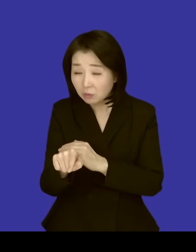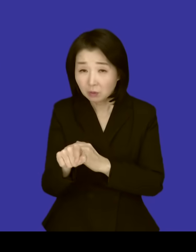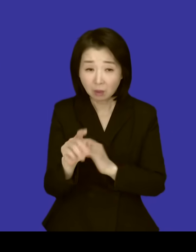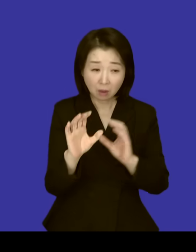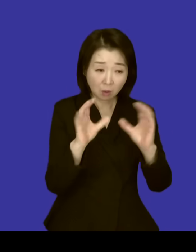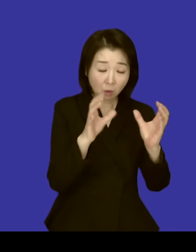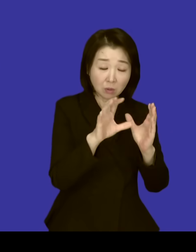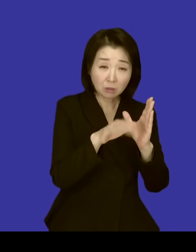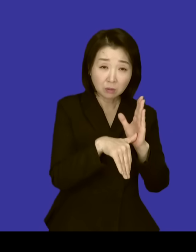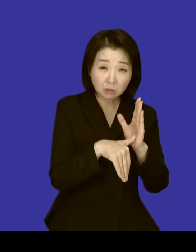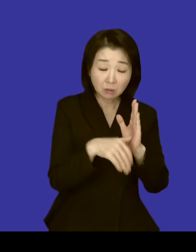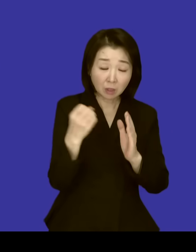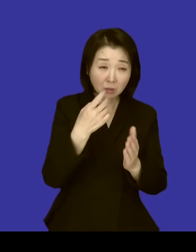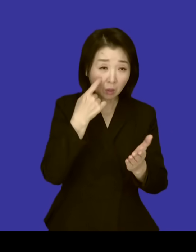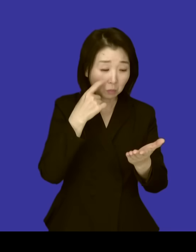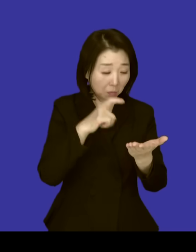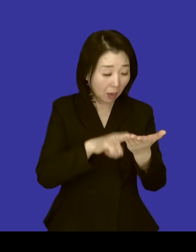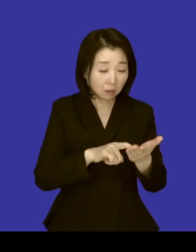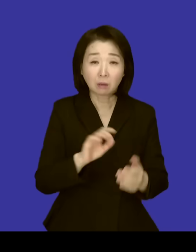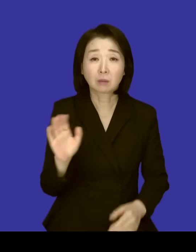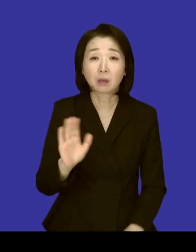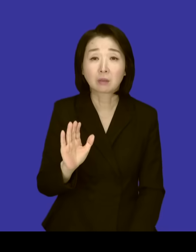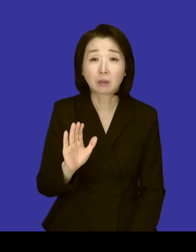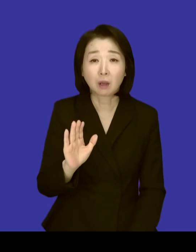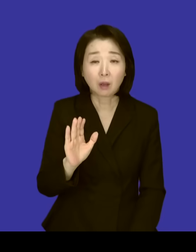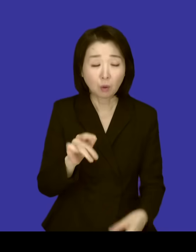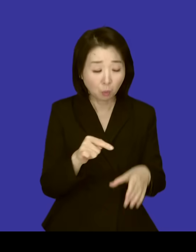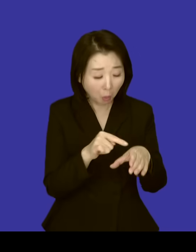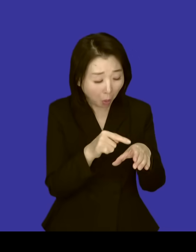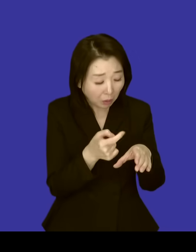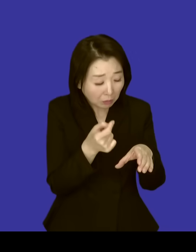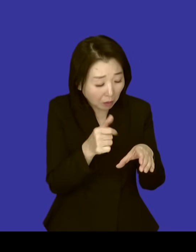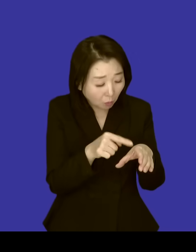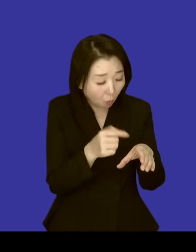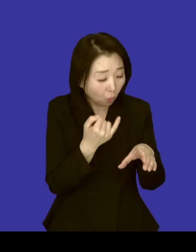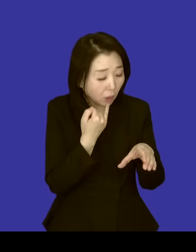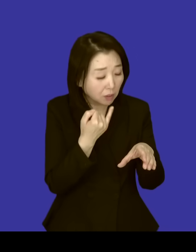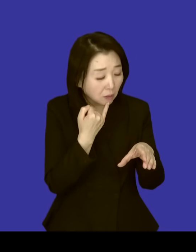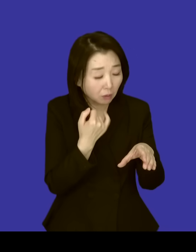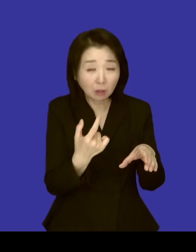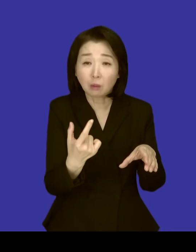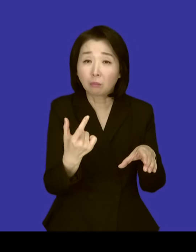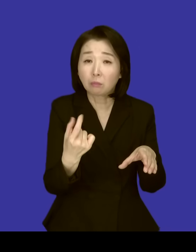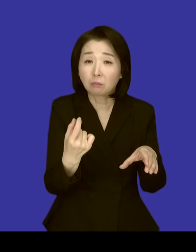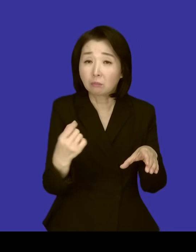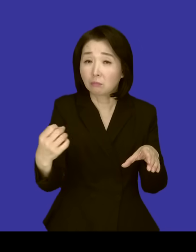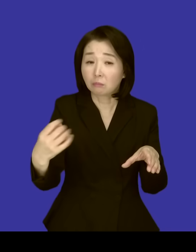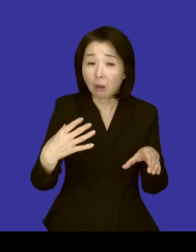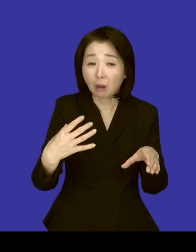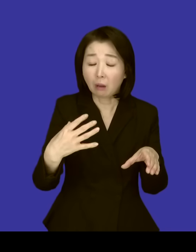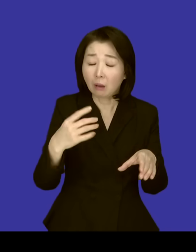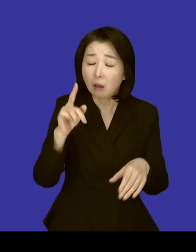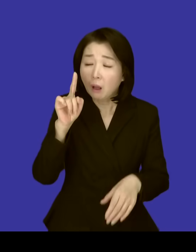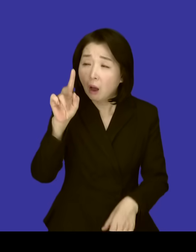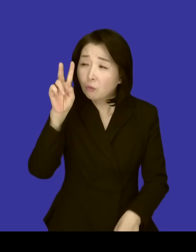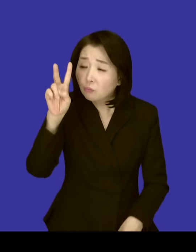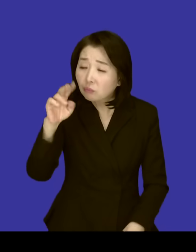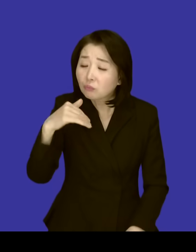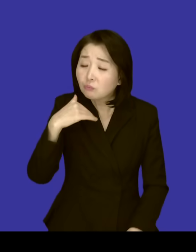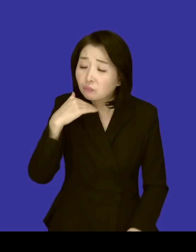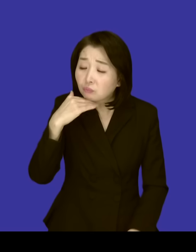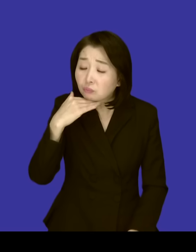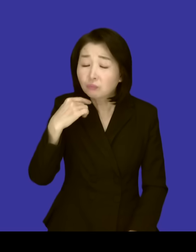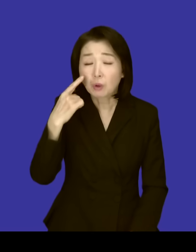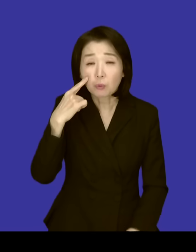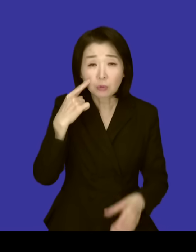어린애들에서 좀 흔하게 보이는 건 아닌데 크기도 작고 좀 괜찮을 거다 이랬는데 좀 하루 이틀 지나가다 보니까